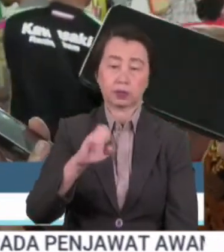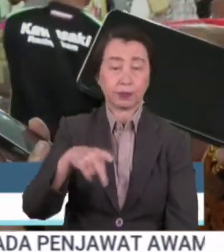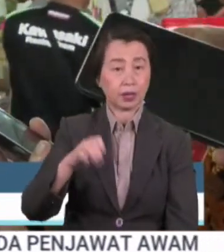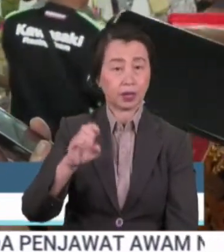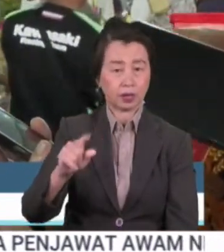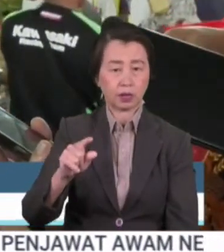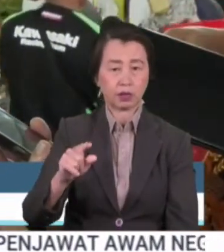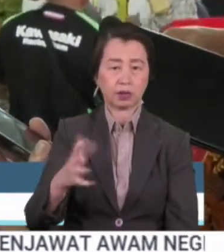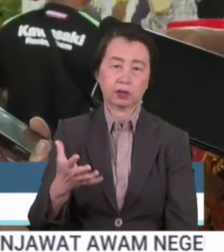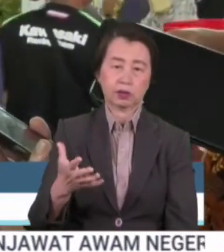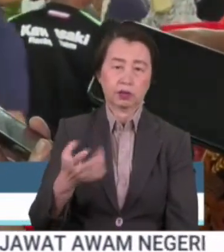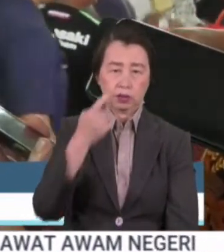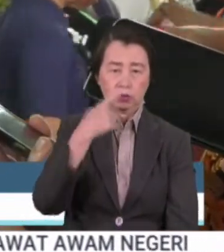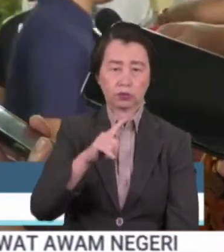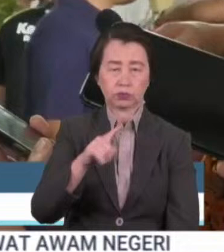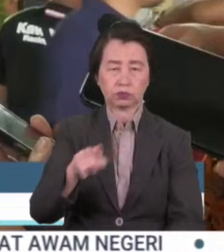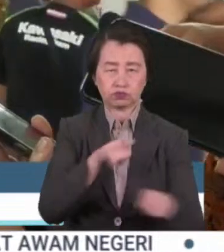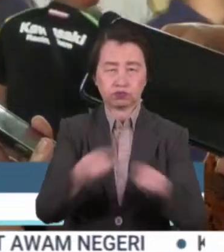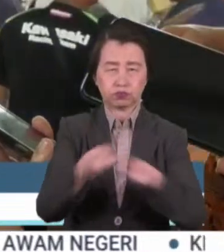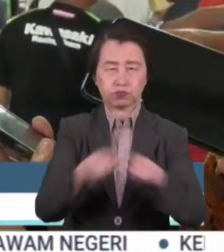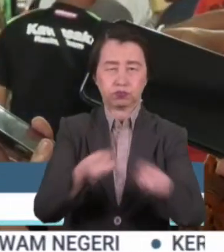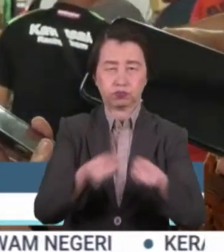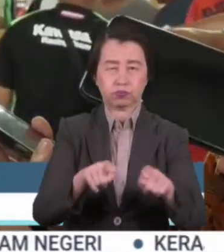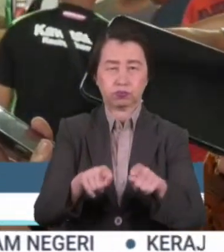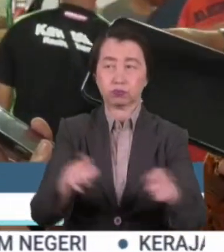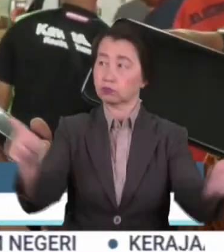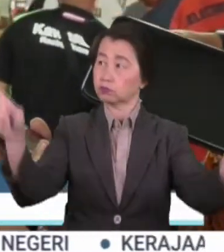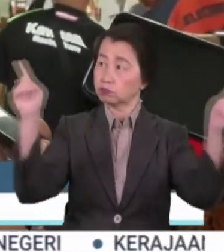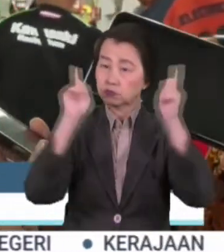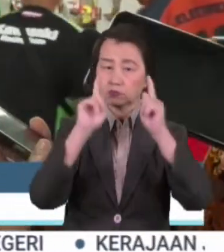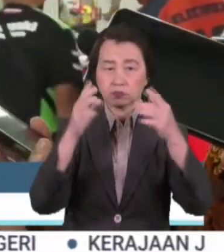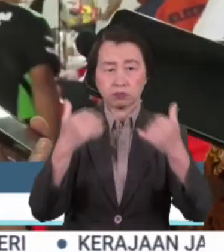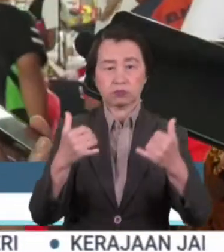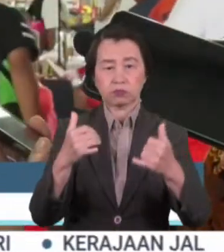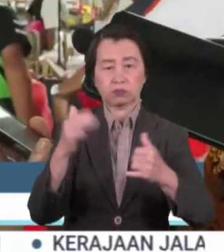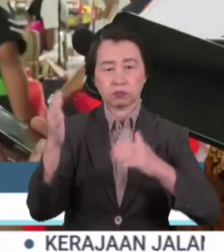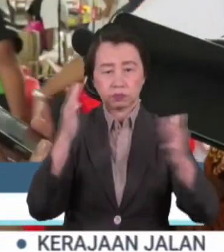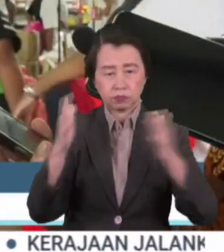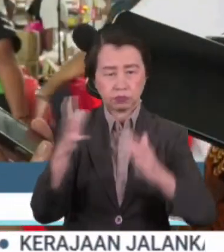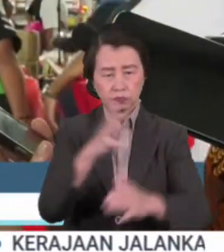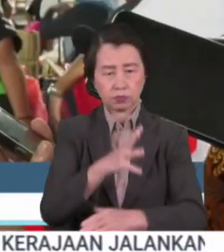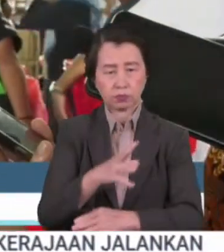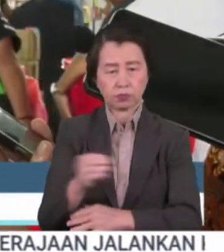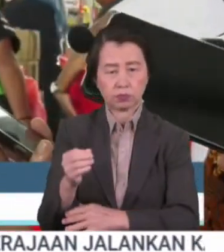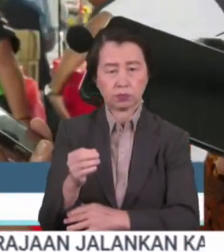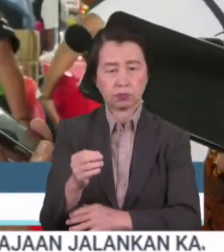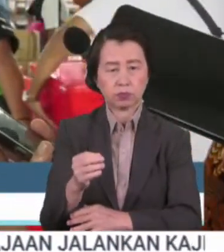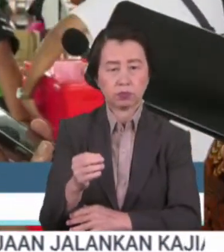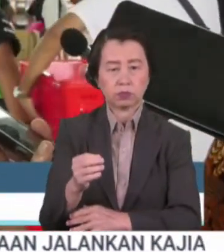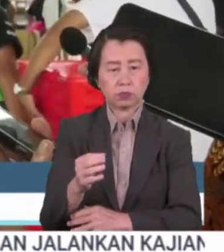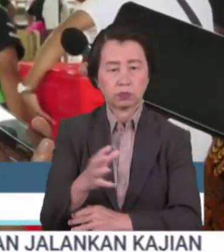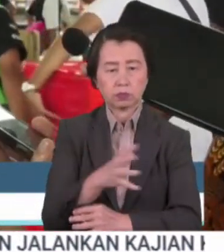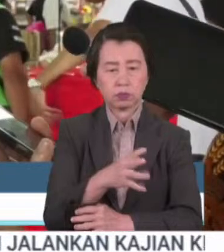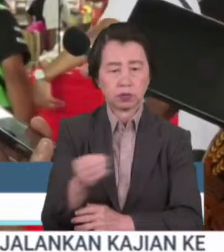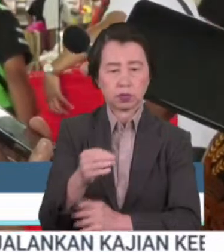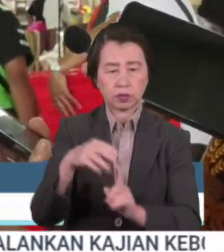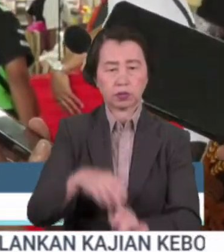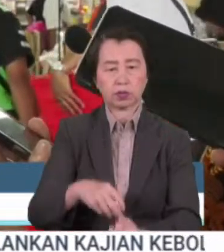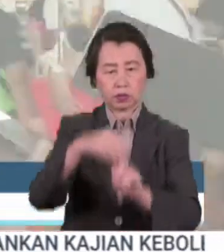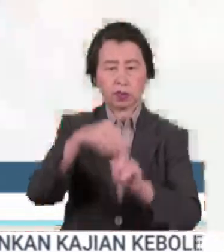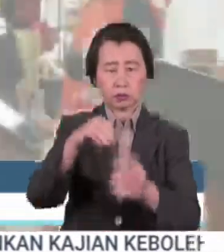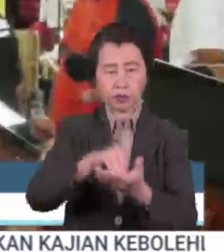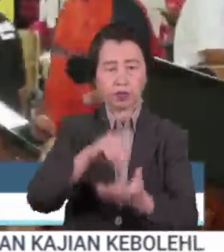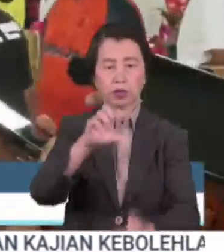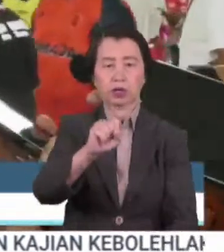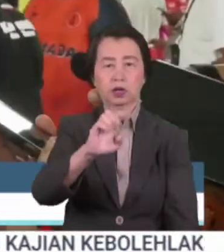terima untuk bloomber di hadapan fans-fans di Malaysia dan terutama sekali